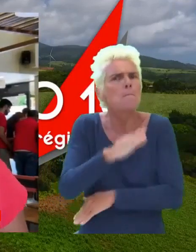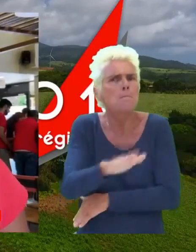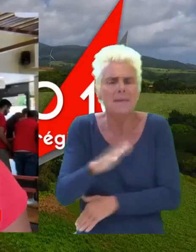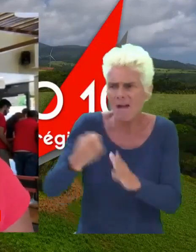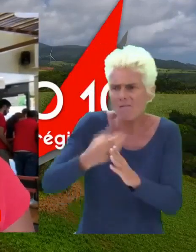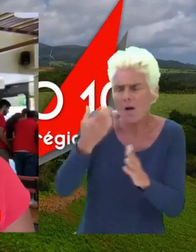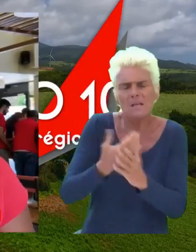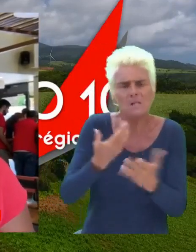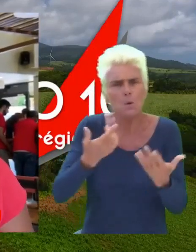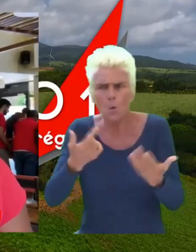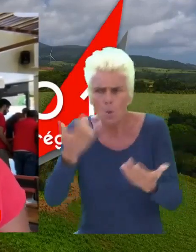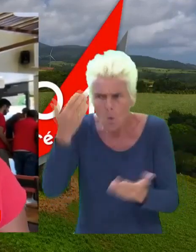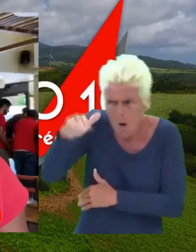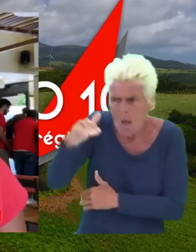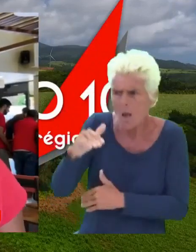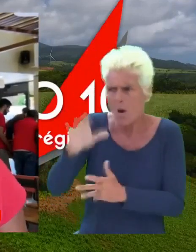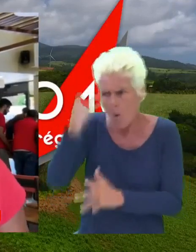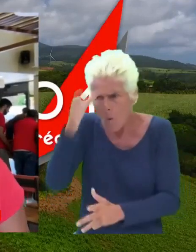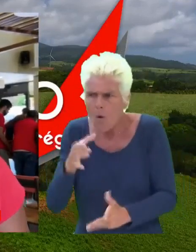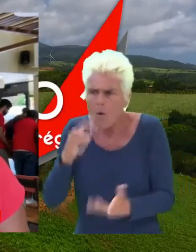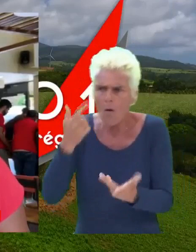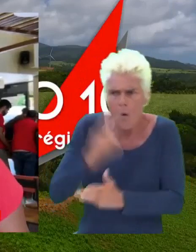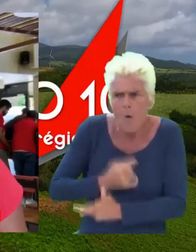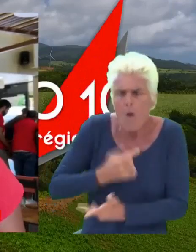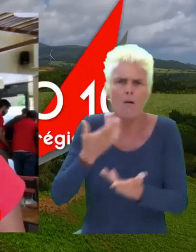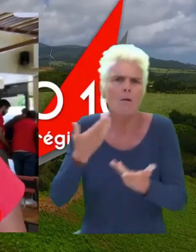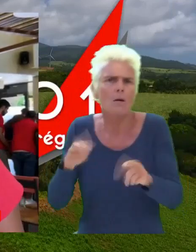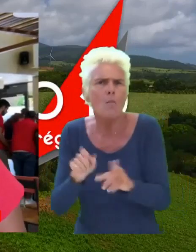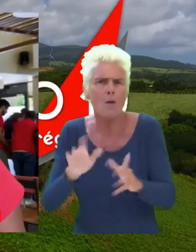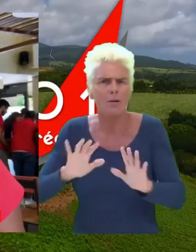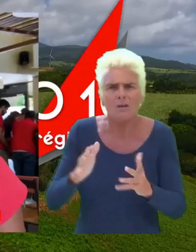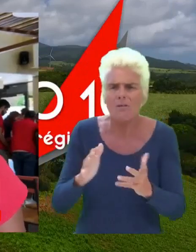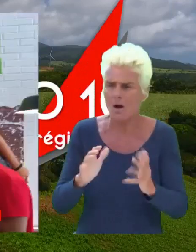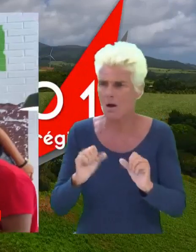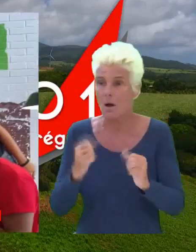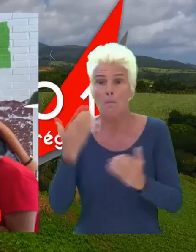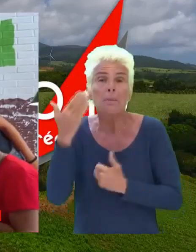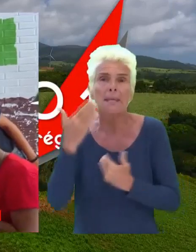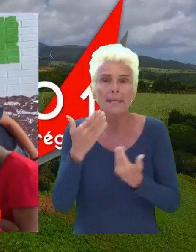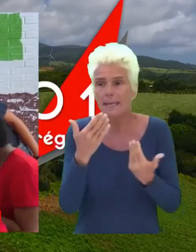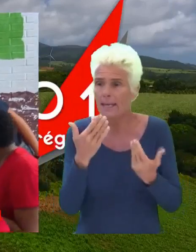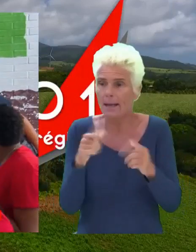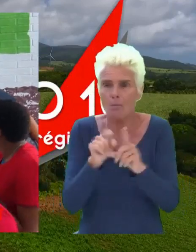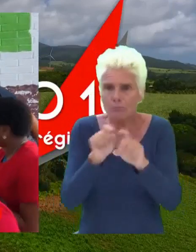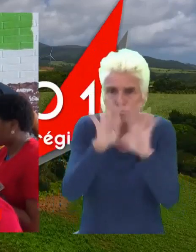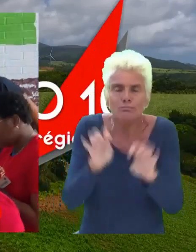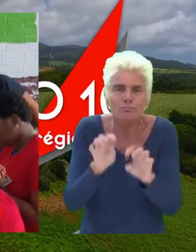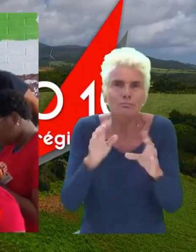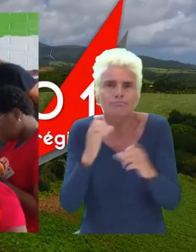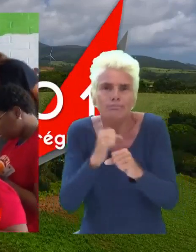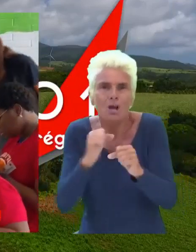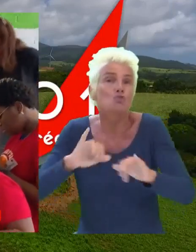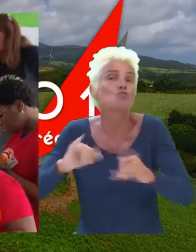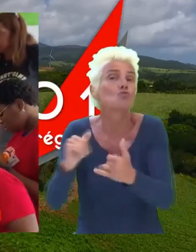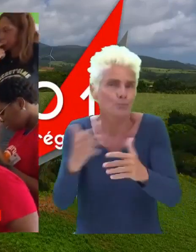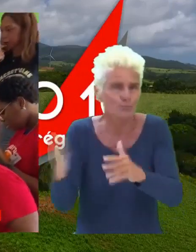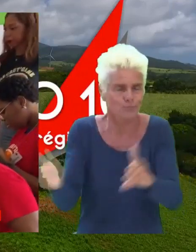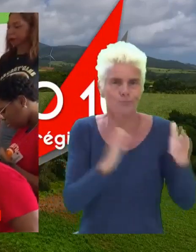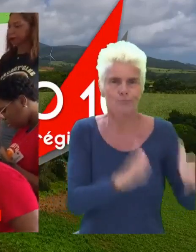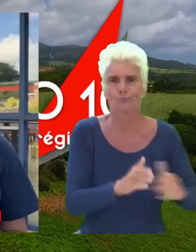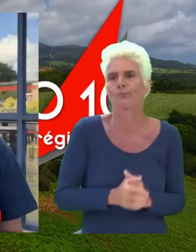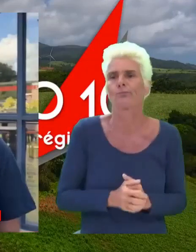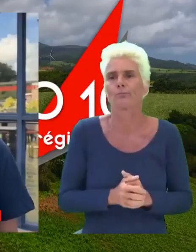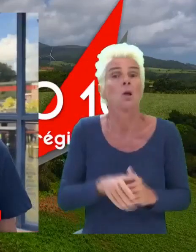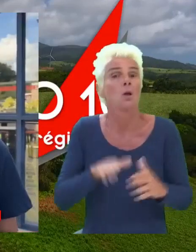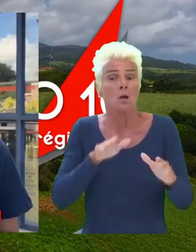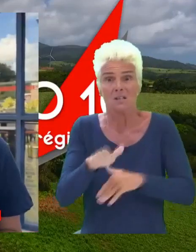sur Burger King et qu'on puisse les observer voir comment ils réagissent aux éiges voir comment ça se passe en fait le recr tel qu'on l'a imaginé c'est